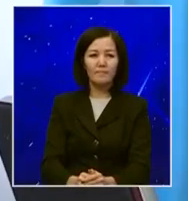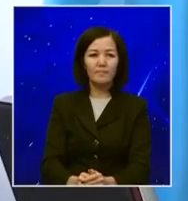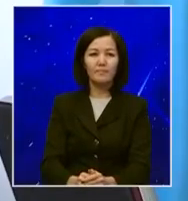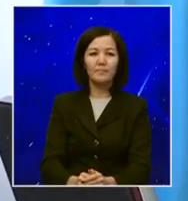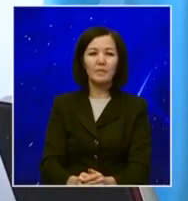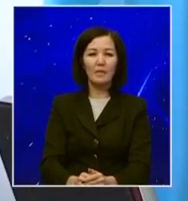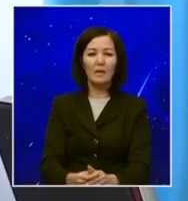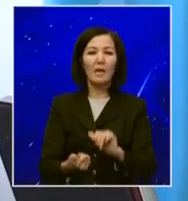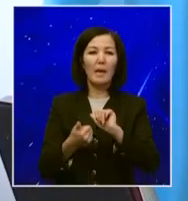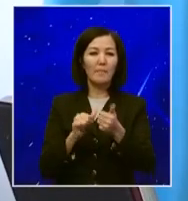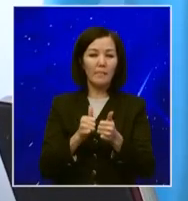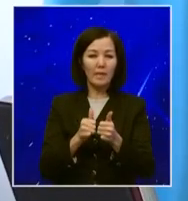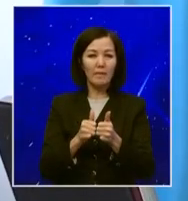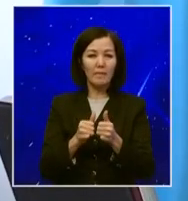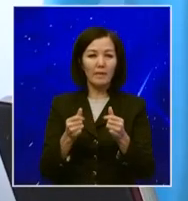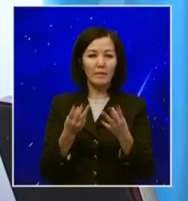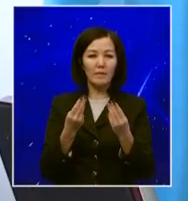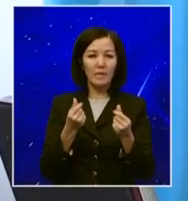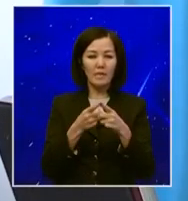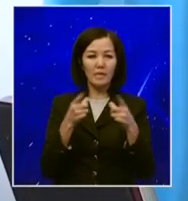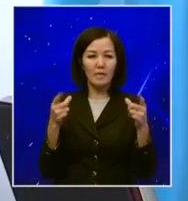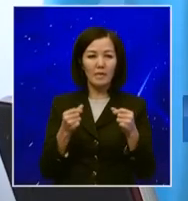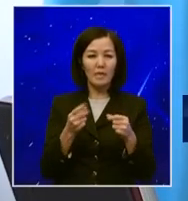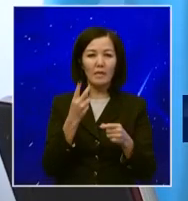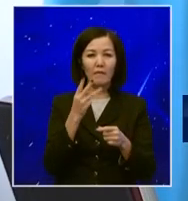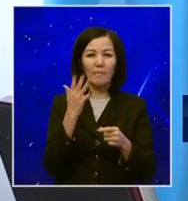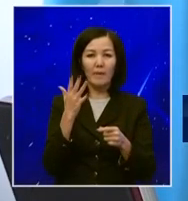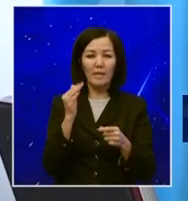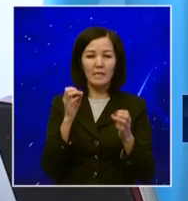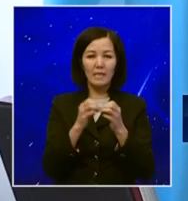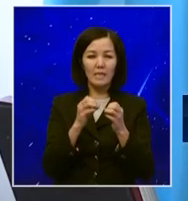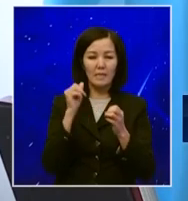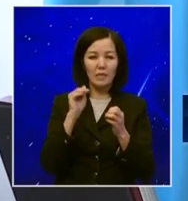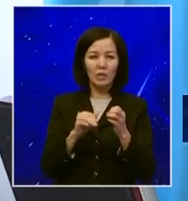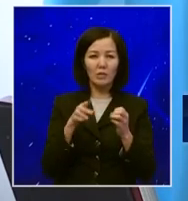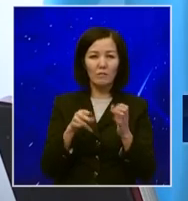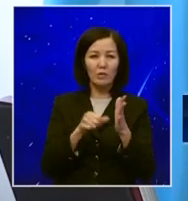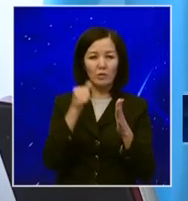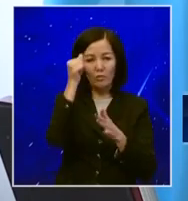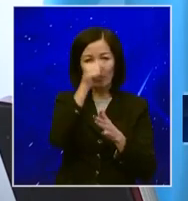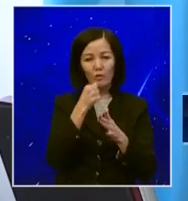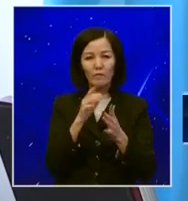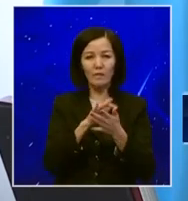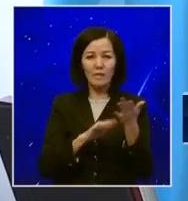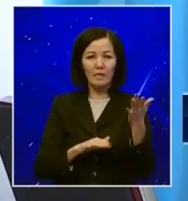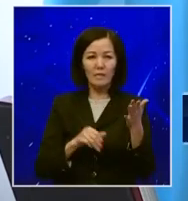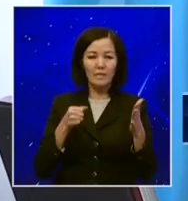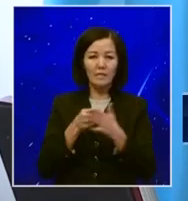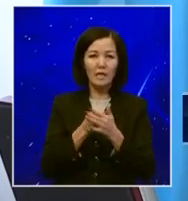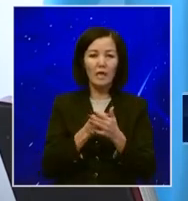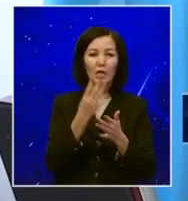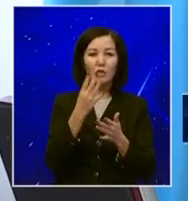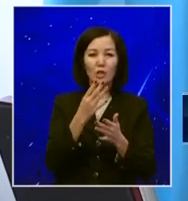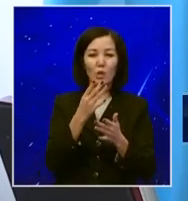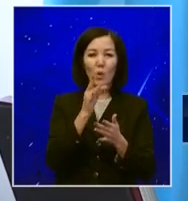Обмен банкнот номиналами 2000, 5000 и 10 тысяч тенге образца 2006 года длился в течение